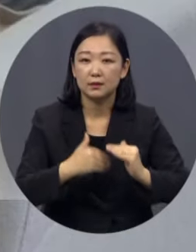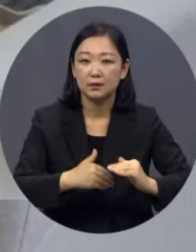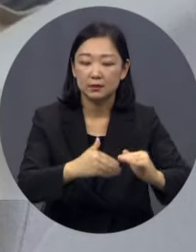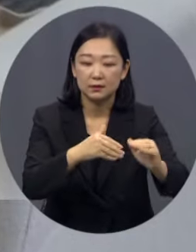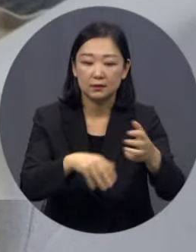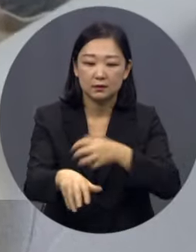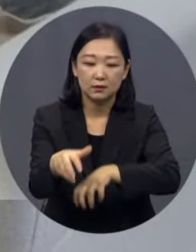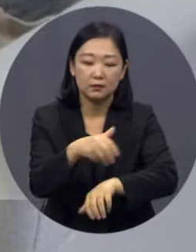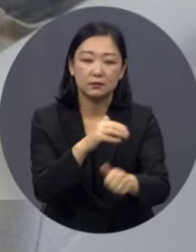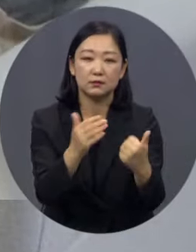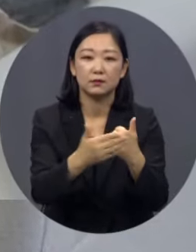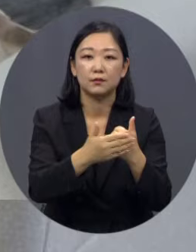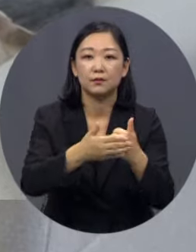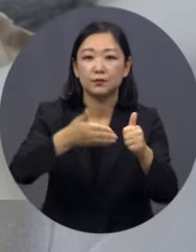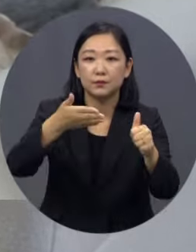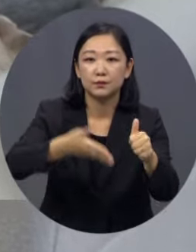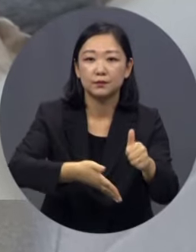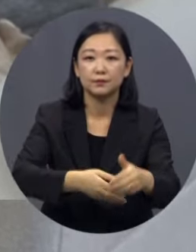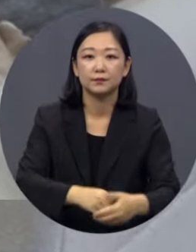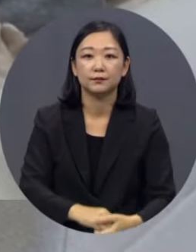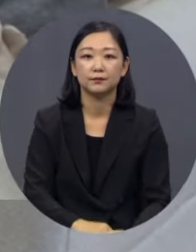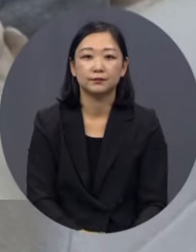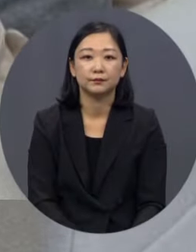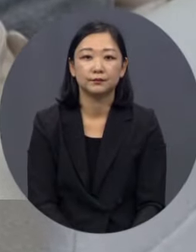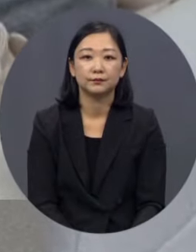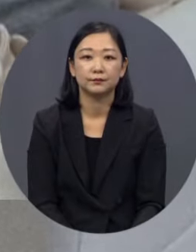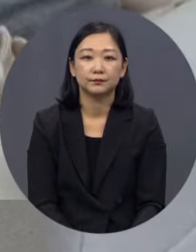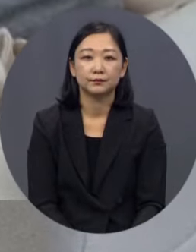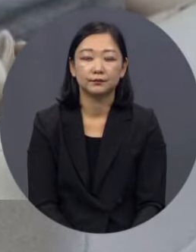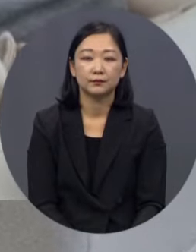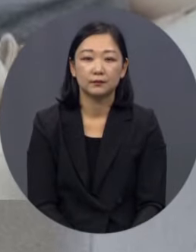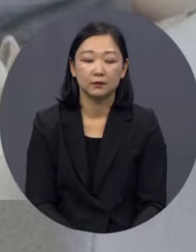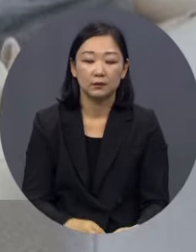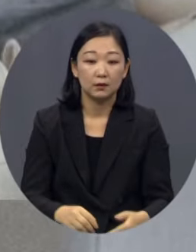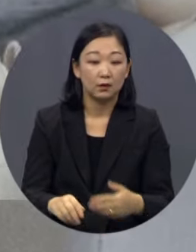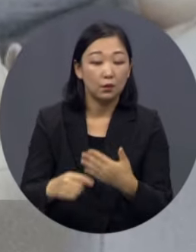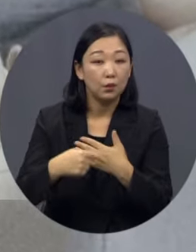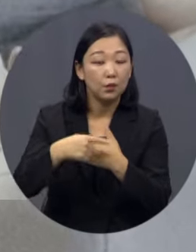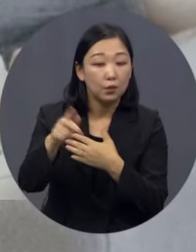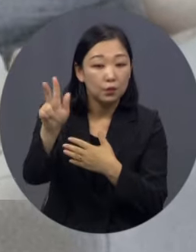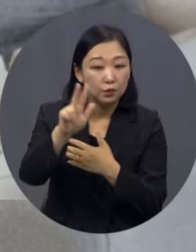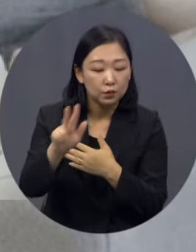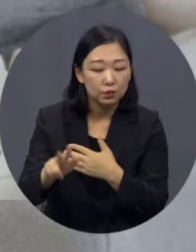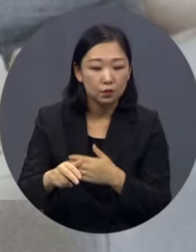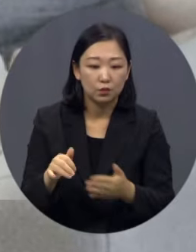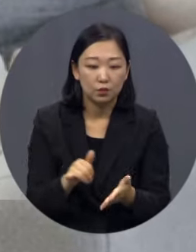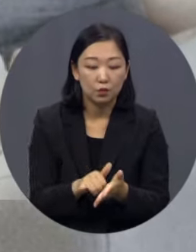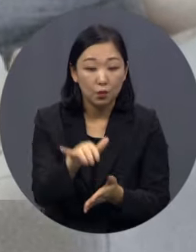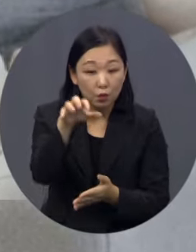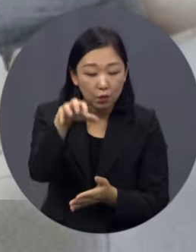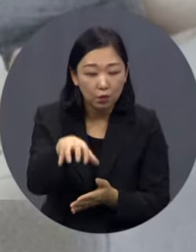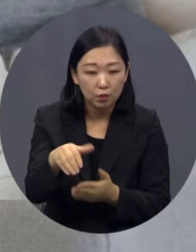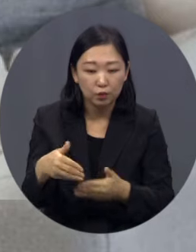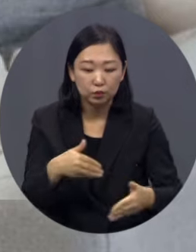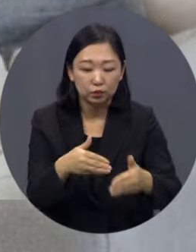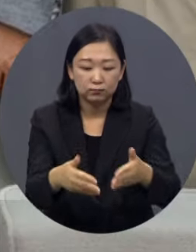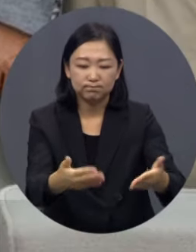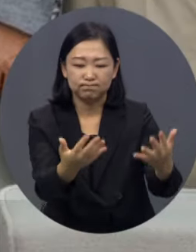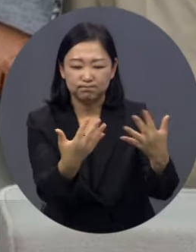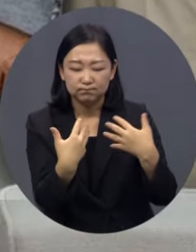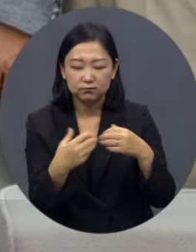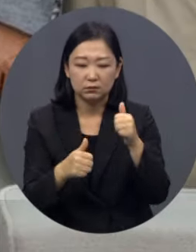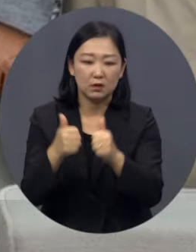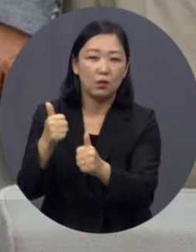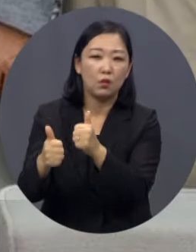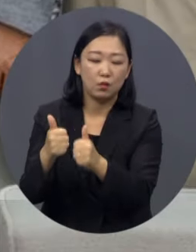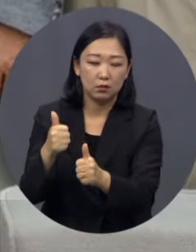적극적으로 협조해 달라고 요청했습니다 이들은 다른 지역에서는 공항과 도로 등 기반 시설을 유치하려고